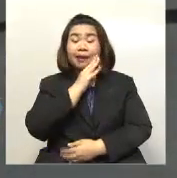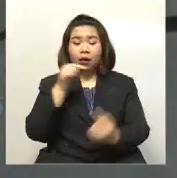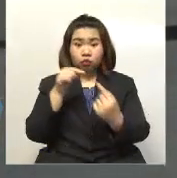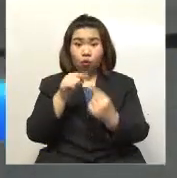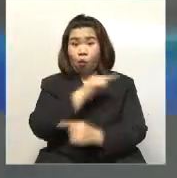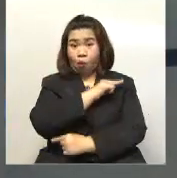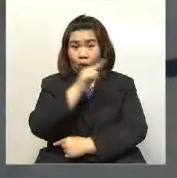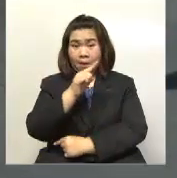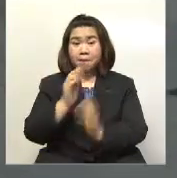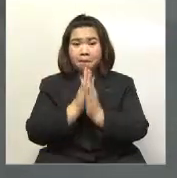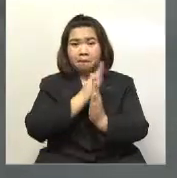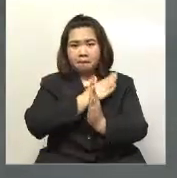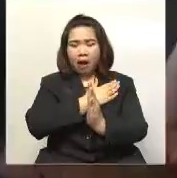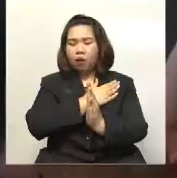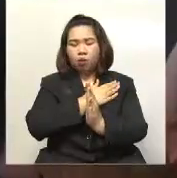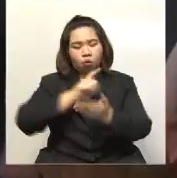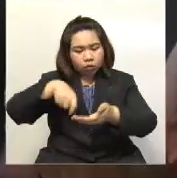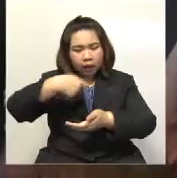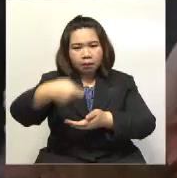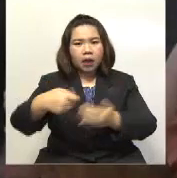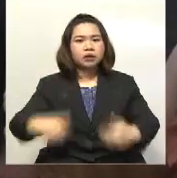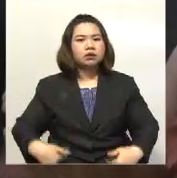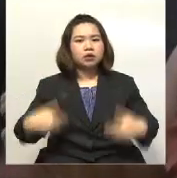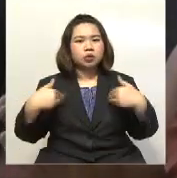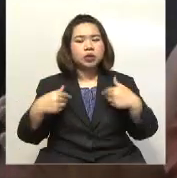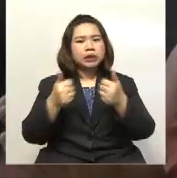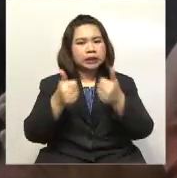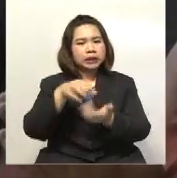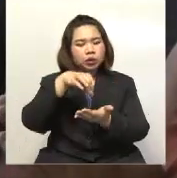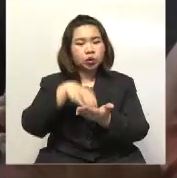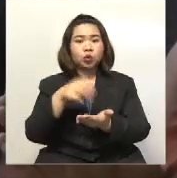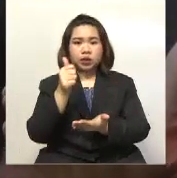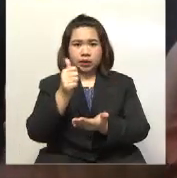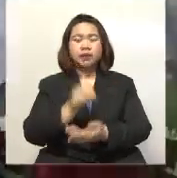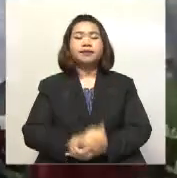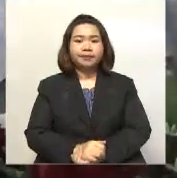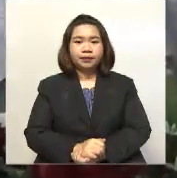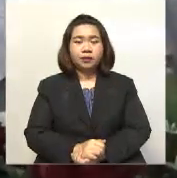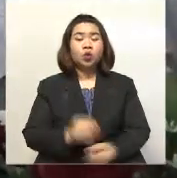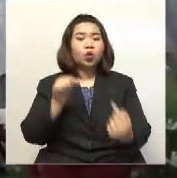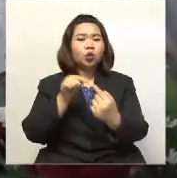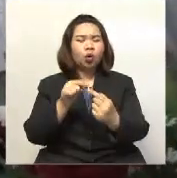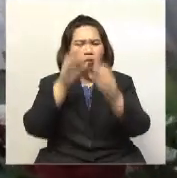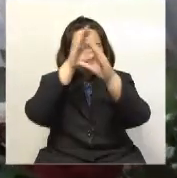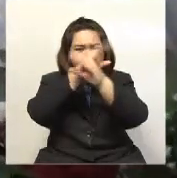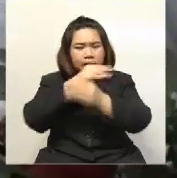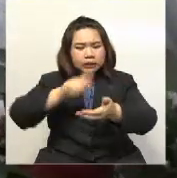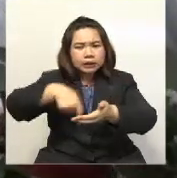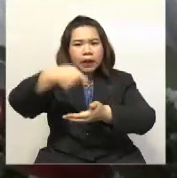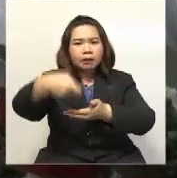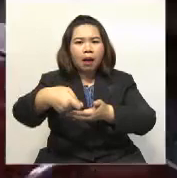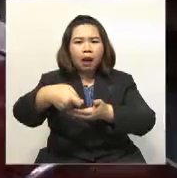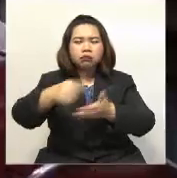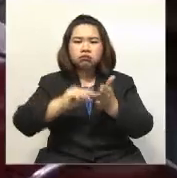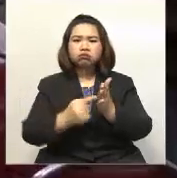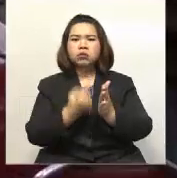ก็จะทำให้ประสบความสำเร็จและมีโชคลาภซึ่งประเพณีตักบาตรเที่ยงคืนเนี่ยนะคะเกิดขึ้นครั้งแร